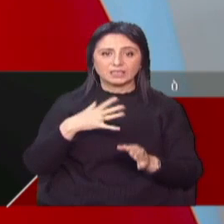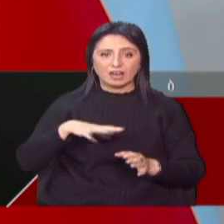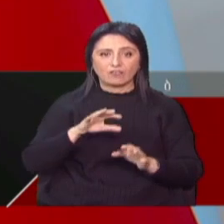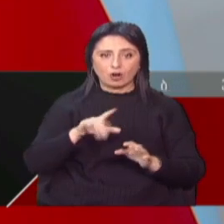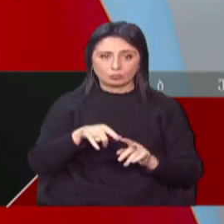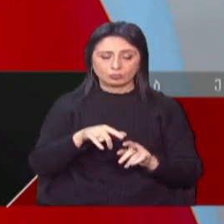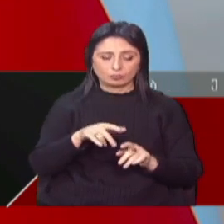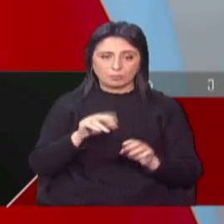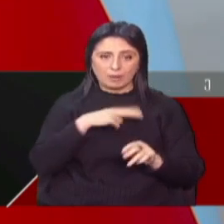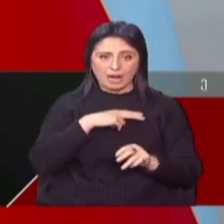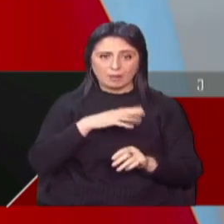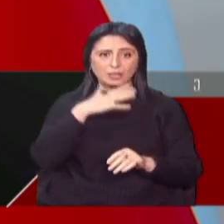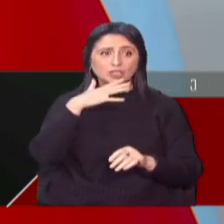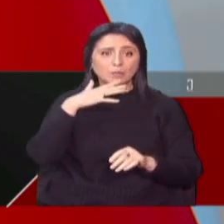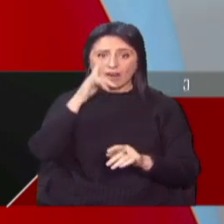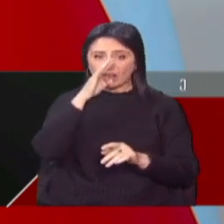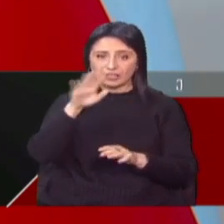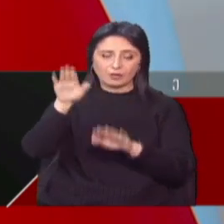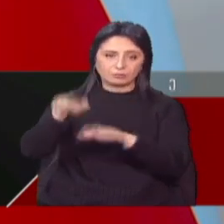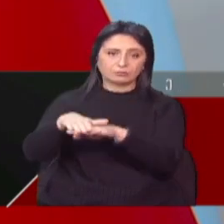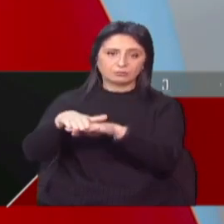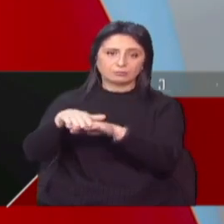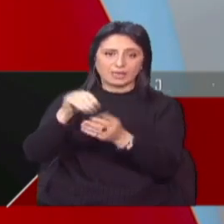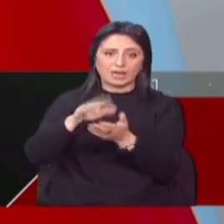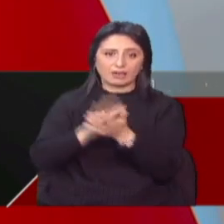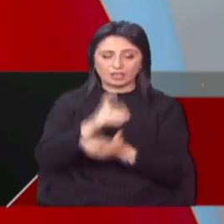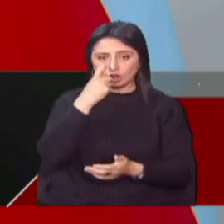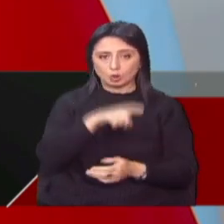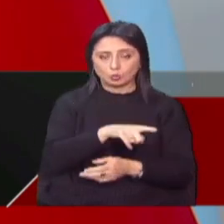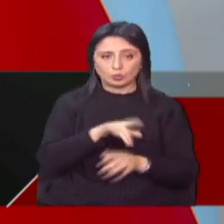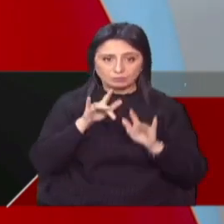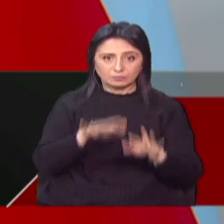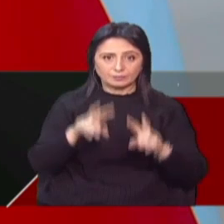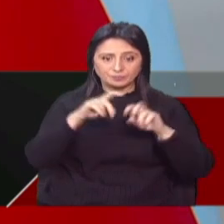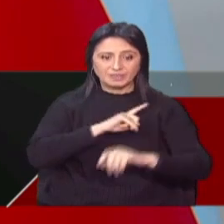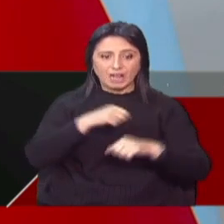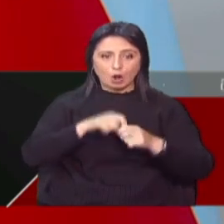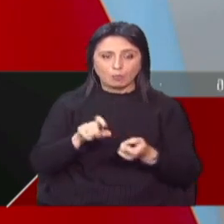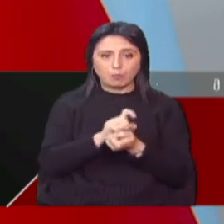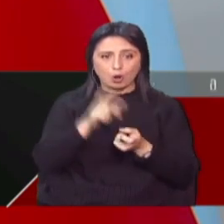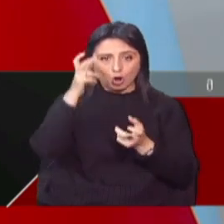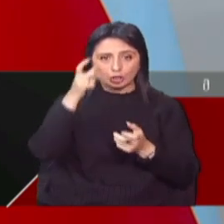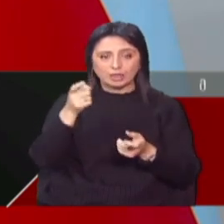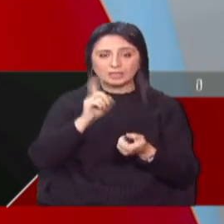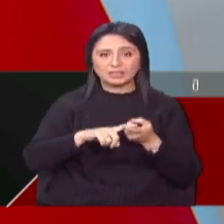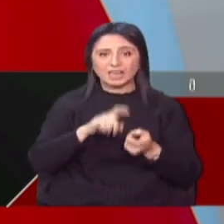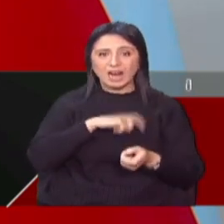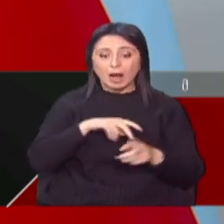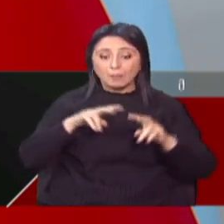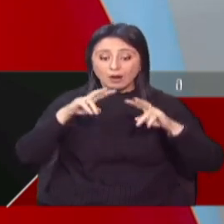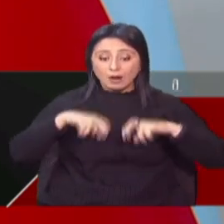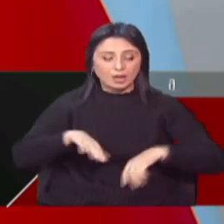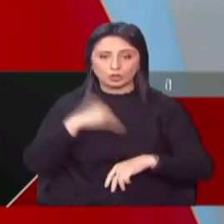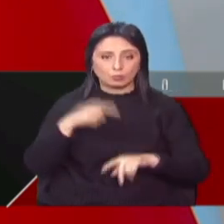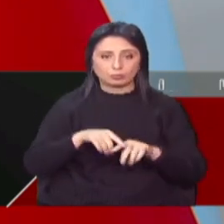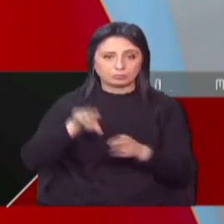ce mrava litvia, dar registrerebulia, dar romlebsat, ciutat. Da, da, la uplebis borotat gamoqenebit, ganxilvis